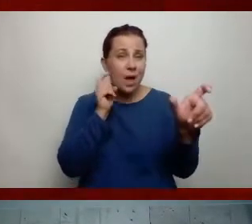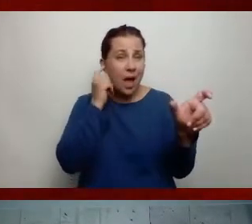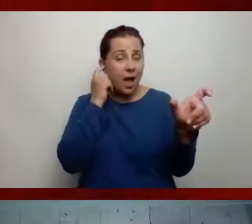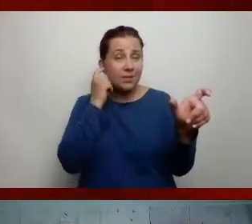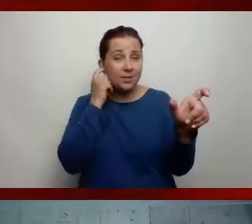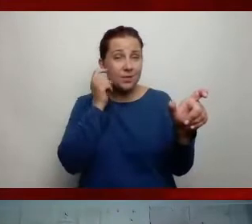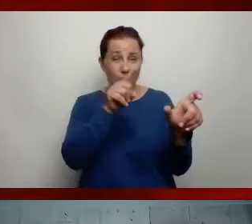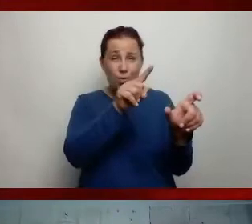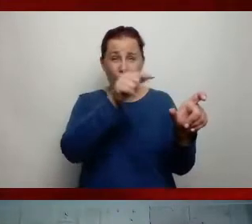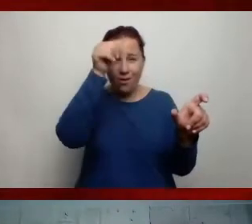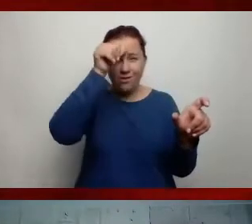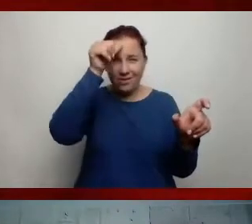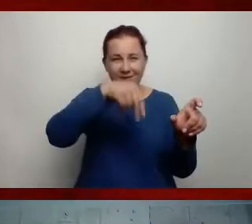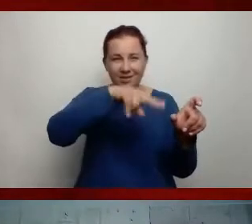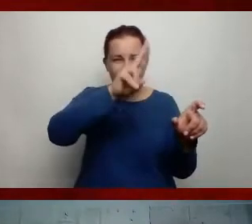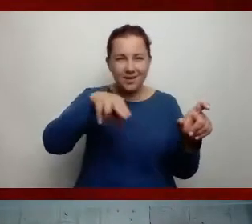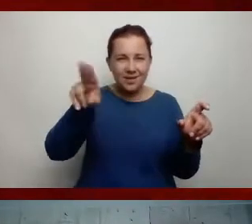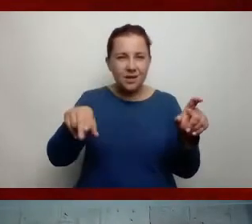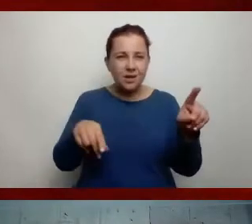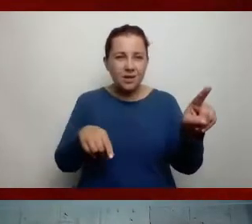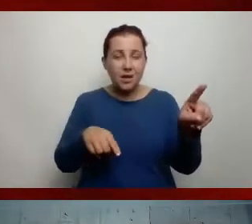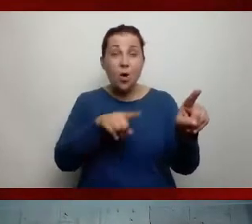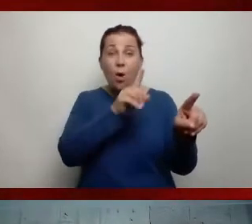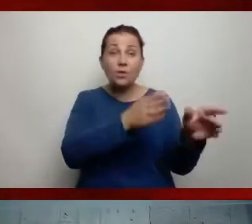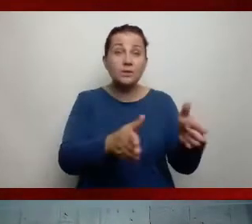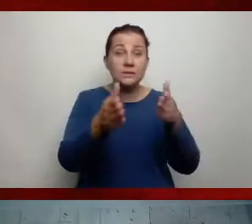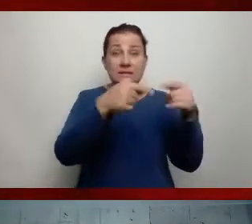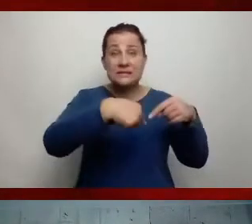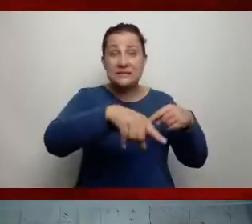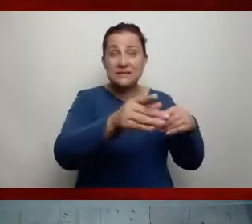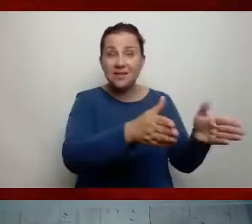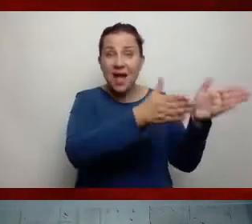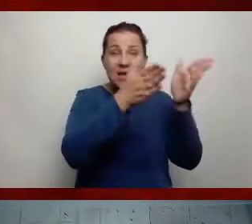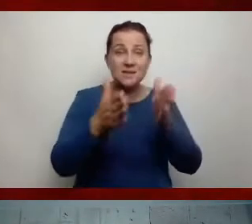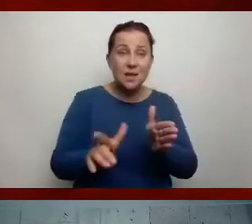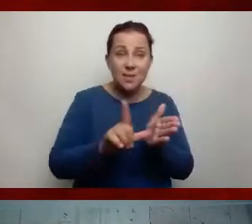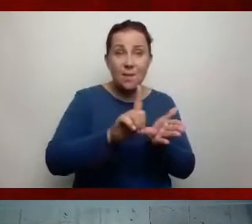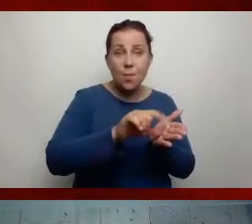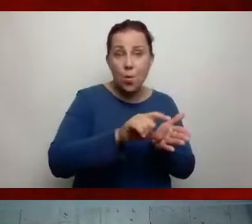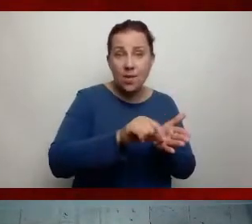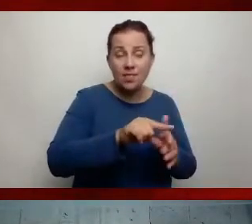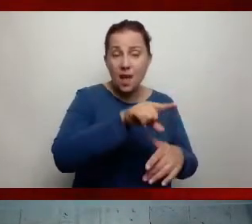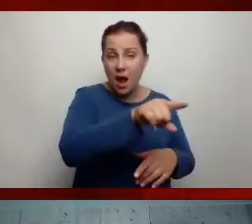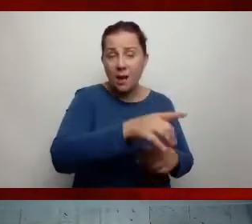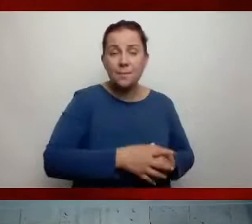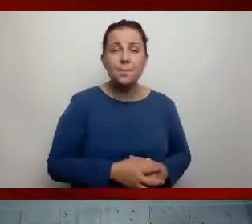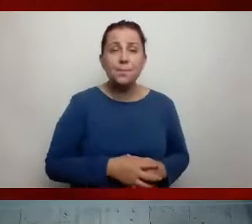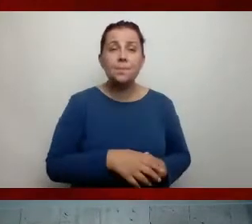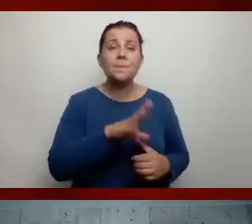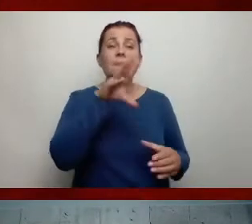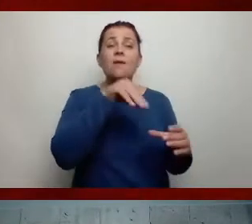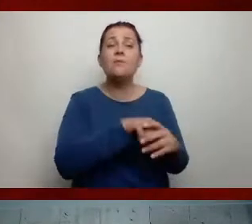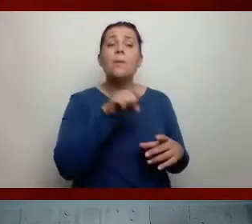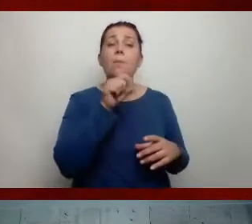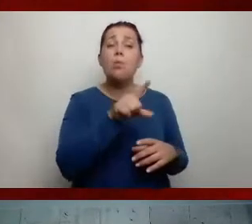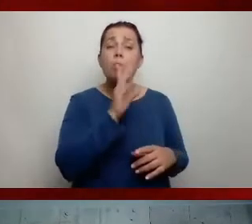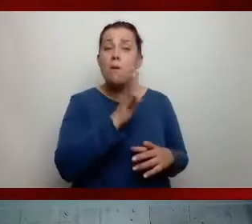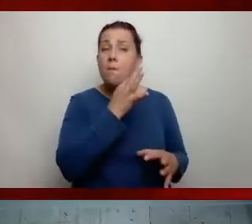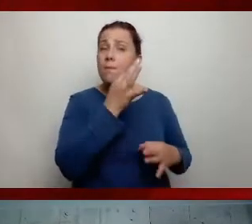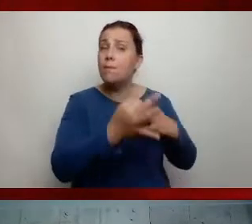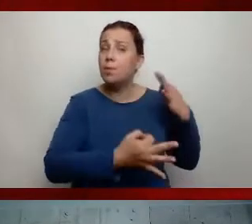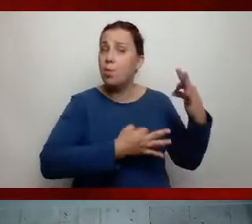Overly, ponieważ szykuję następną płytę i to jest zestaw piosenek, który